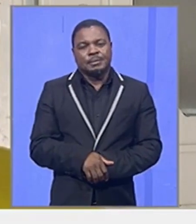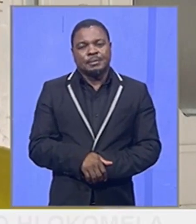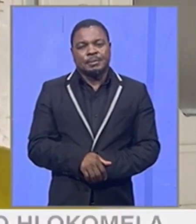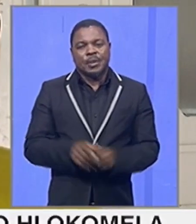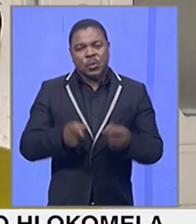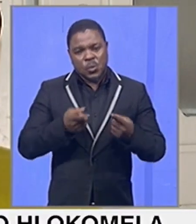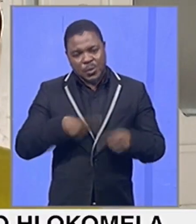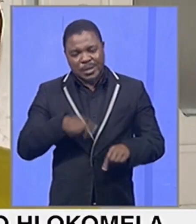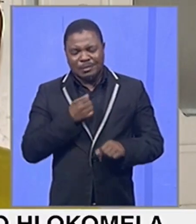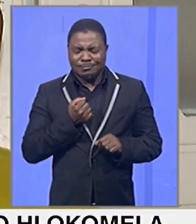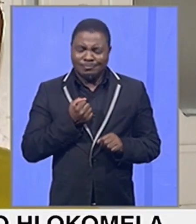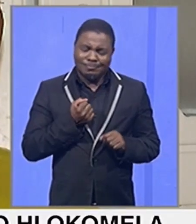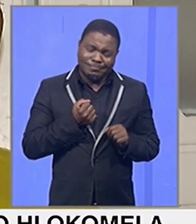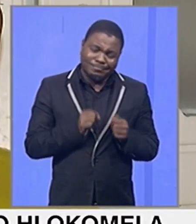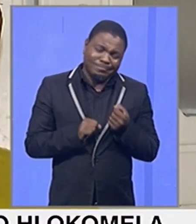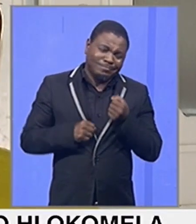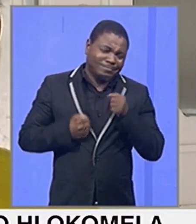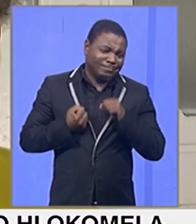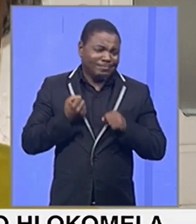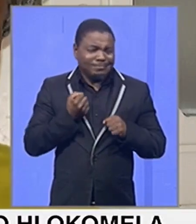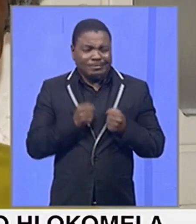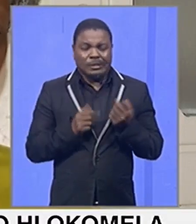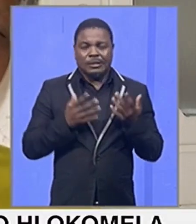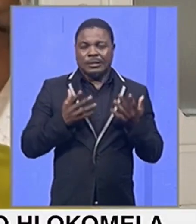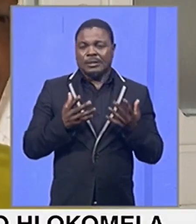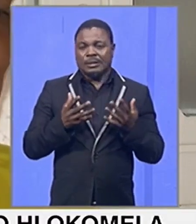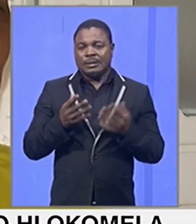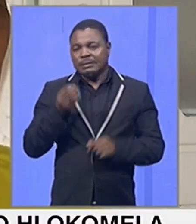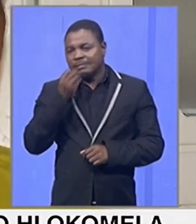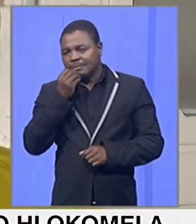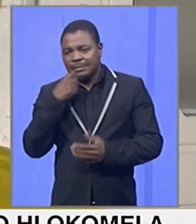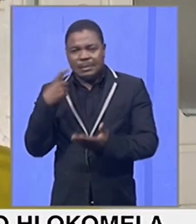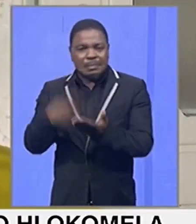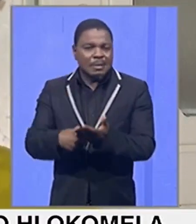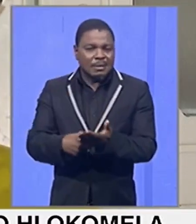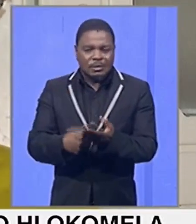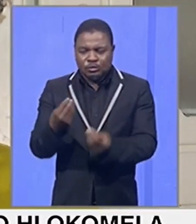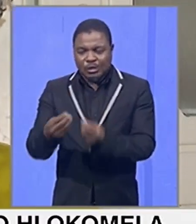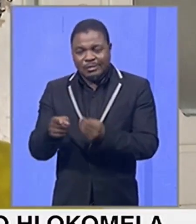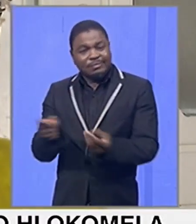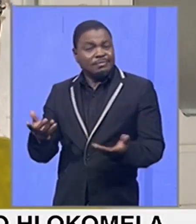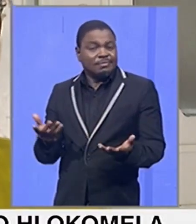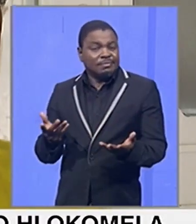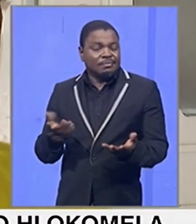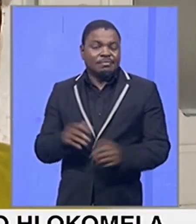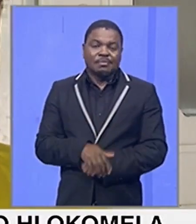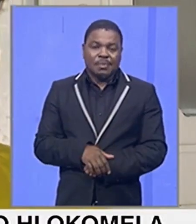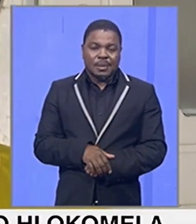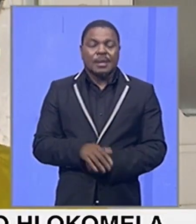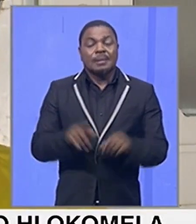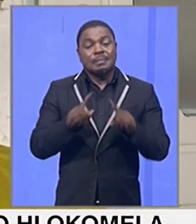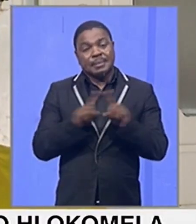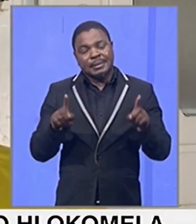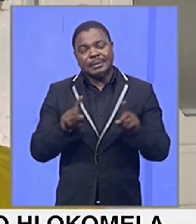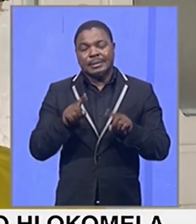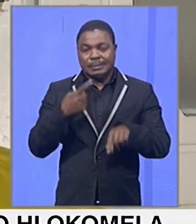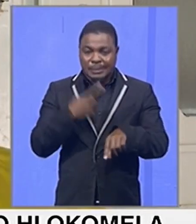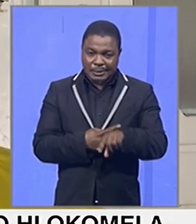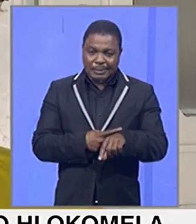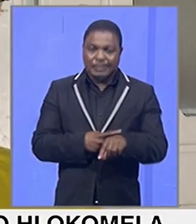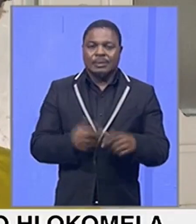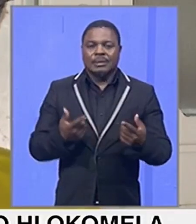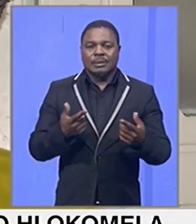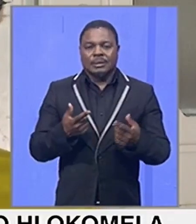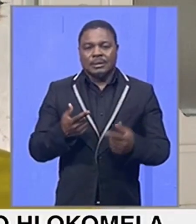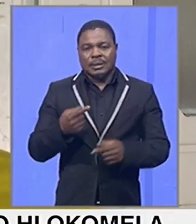Re a struggle gore re bone re reke dijo for bana ba rona, and sometimes rona ba